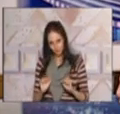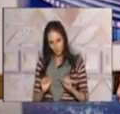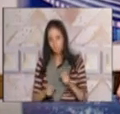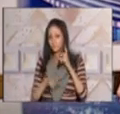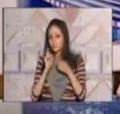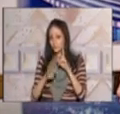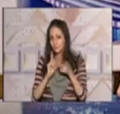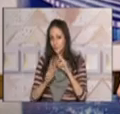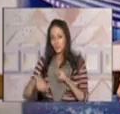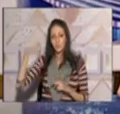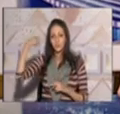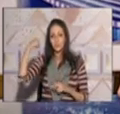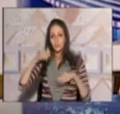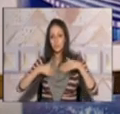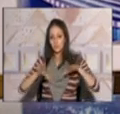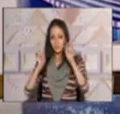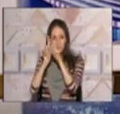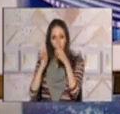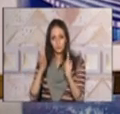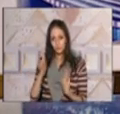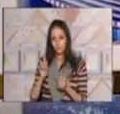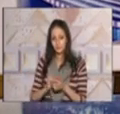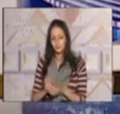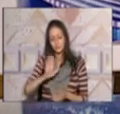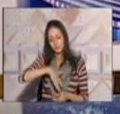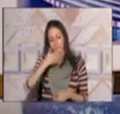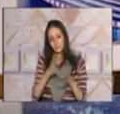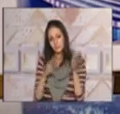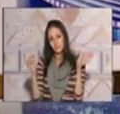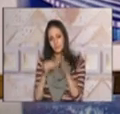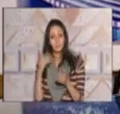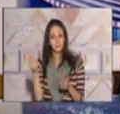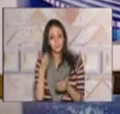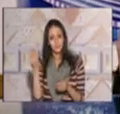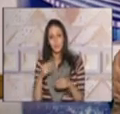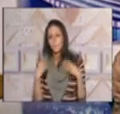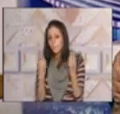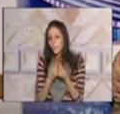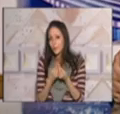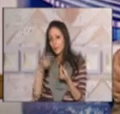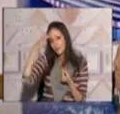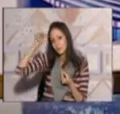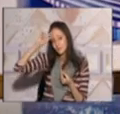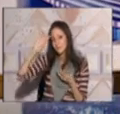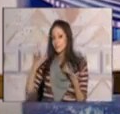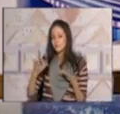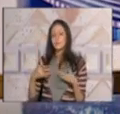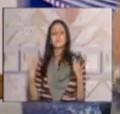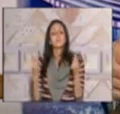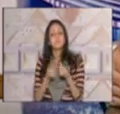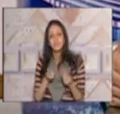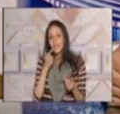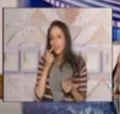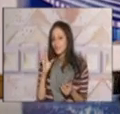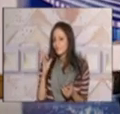الوزراء في نهاية الدورة الأولى كان أنه عايزين نبتدي رحلة التميز مع شباب العاملين في الجهاز الإداري للدولة، فخلينا ندخل